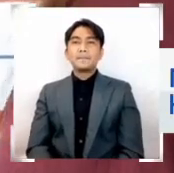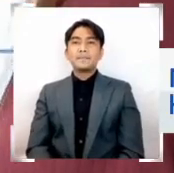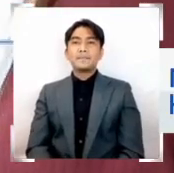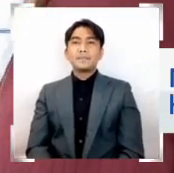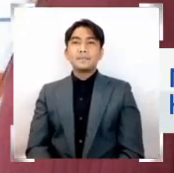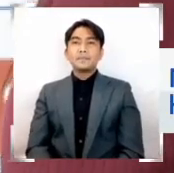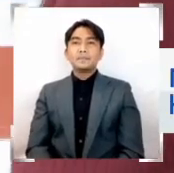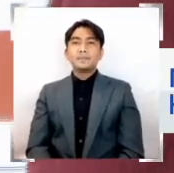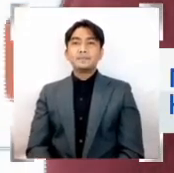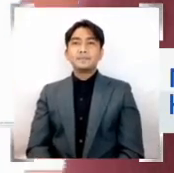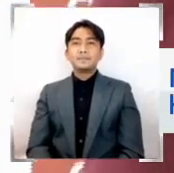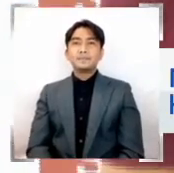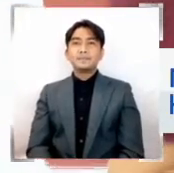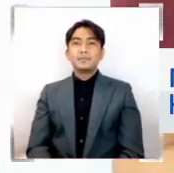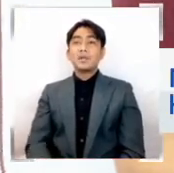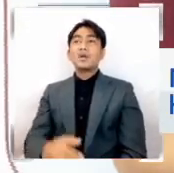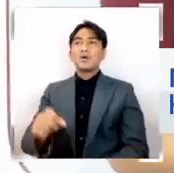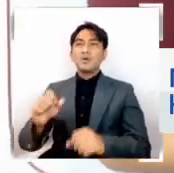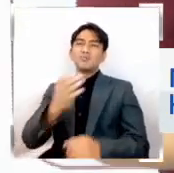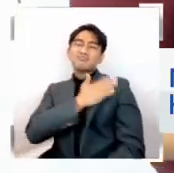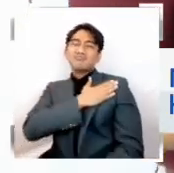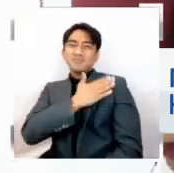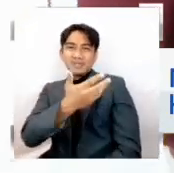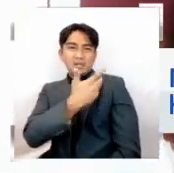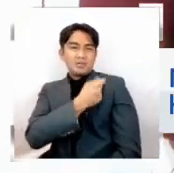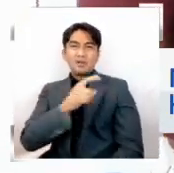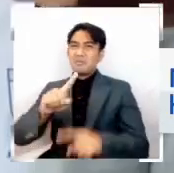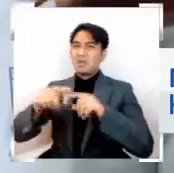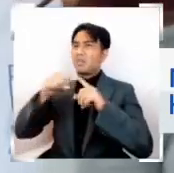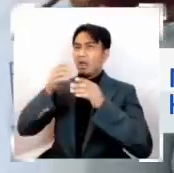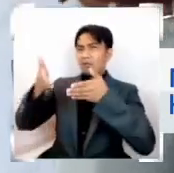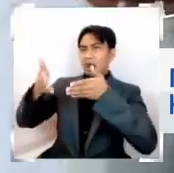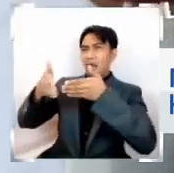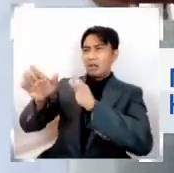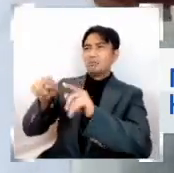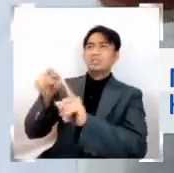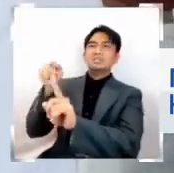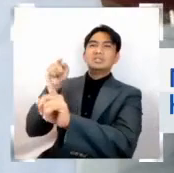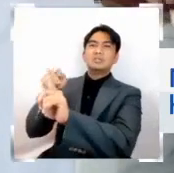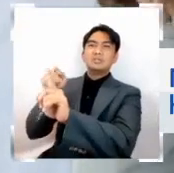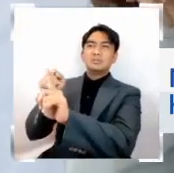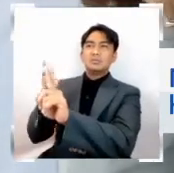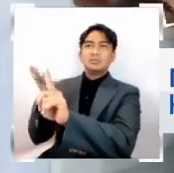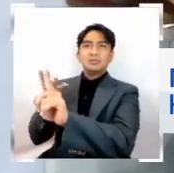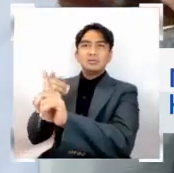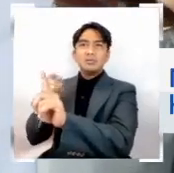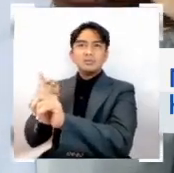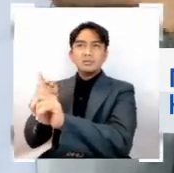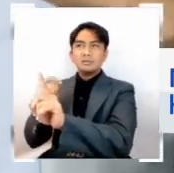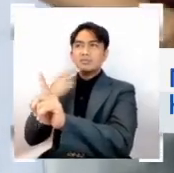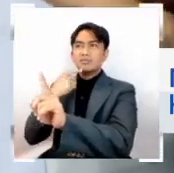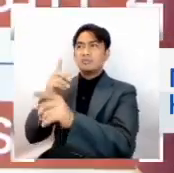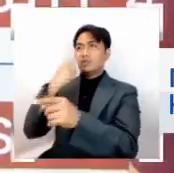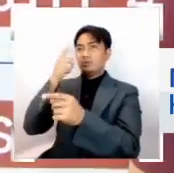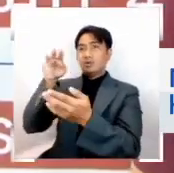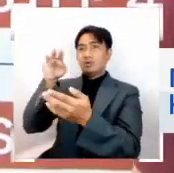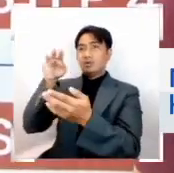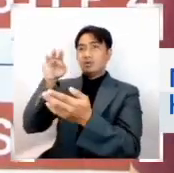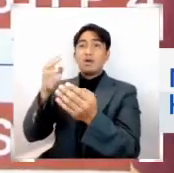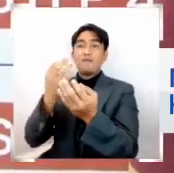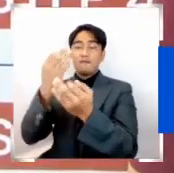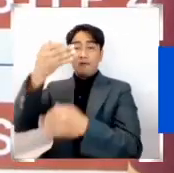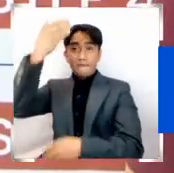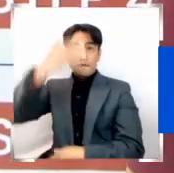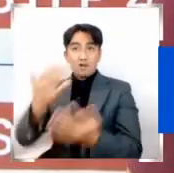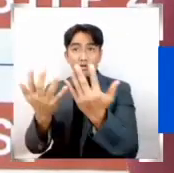Willing magpabakuna pero hindi pinayagan si Mary Orellanes, isang medical representative kaya frontliner din daw sa COVID-19. Magwa-walk-in